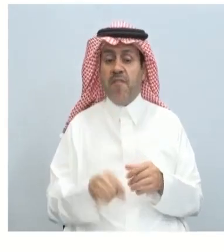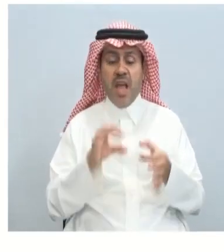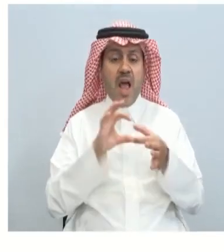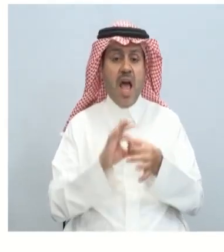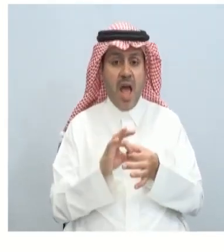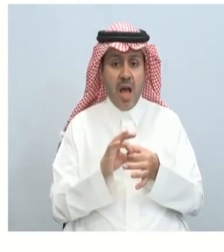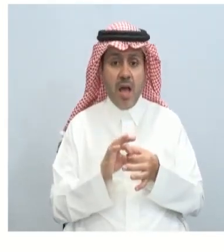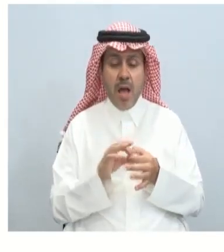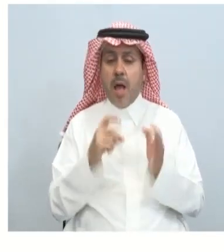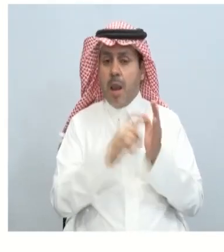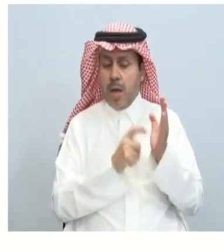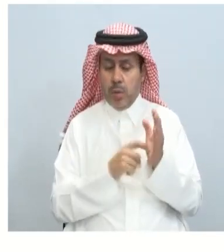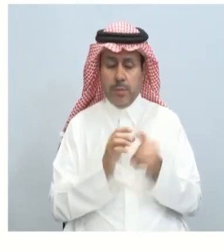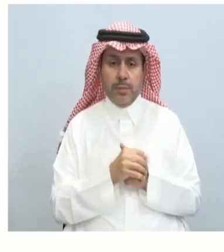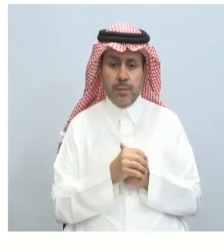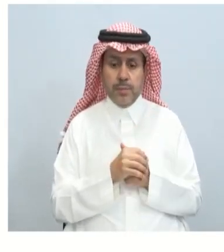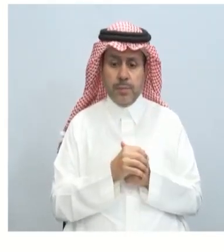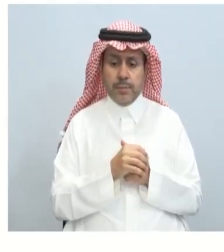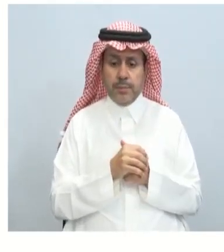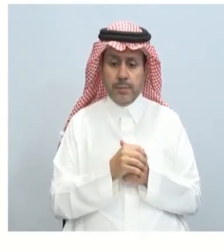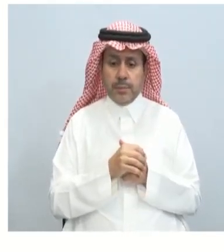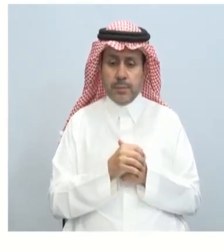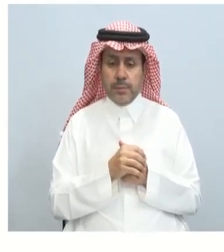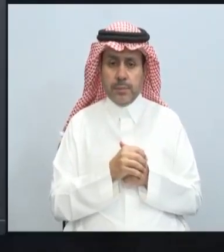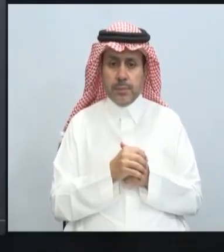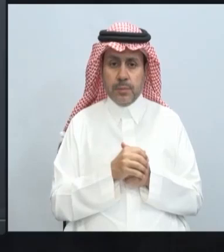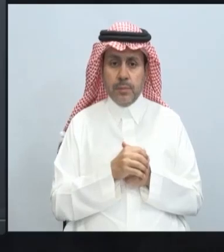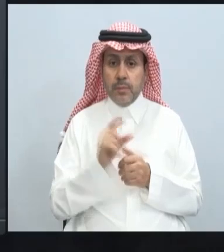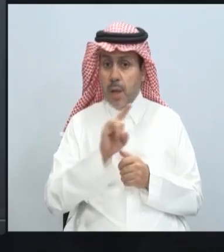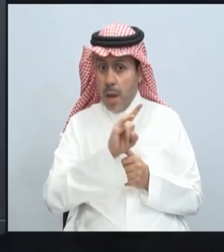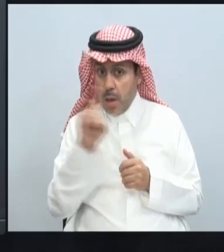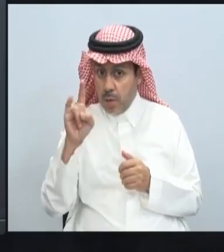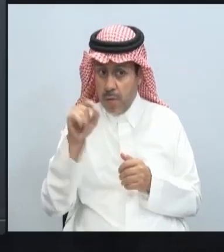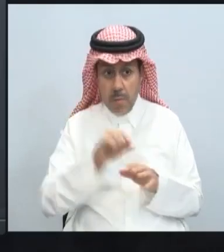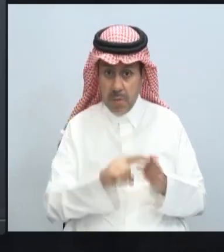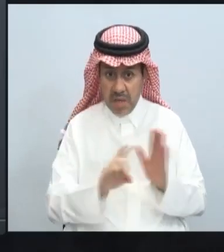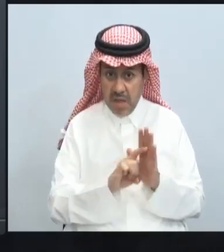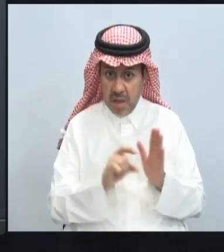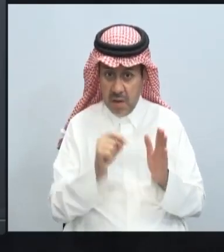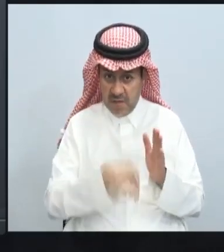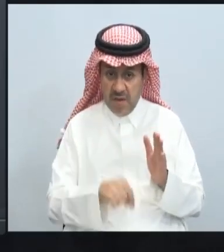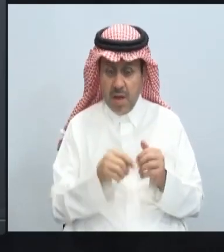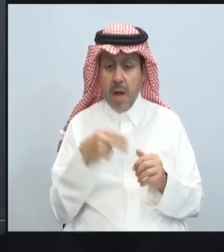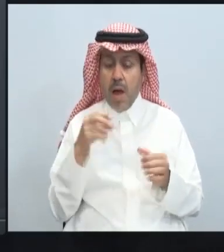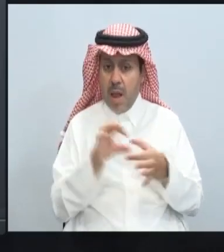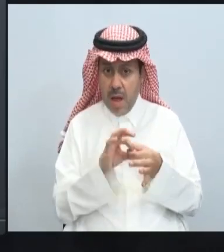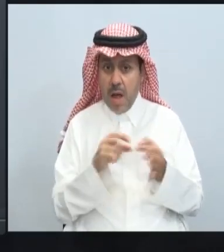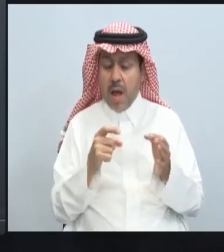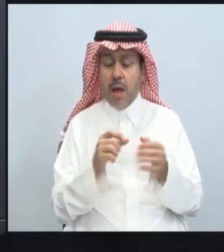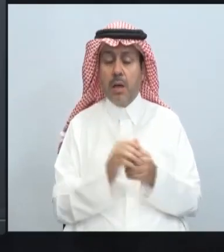القانونيه وجود الدوله في الاعلاق القانونيه لا يكتفى بهذا الامر وانما نقول ايضا